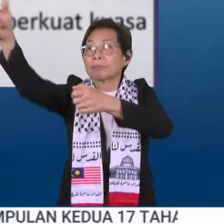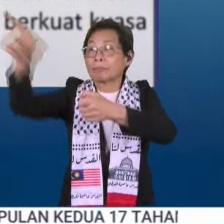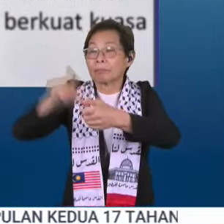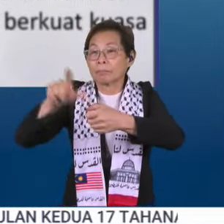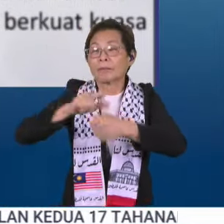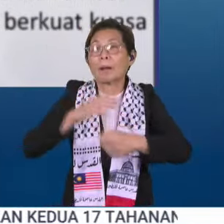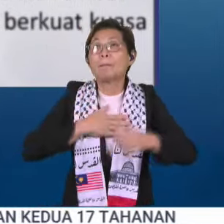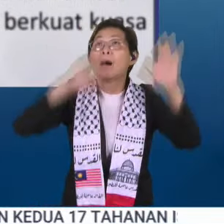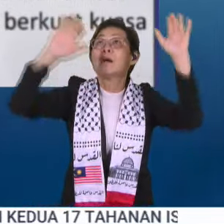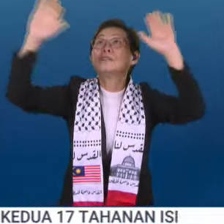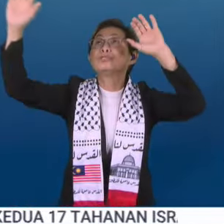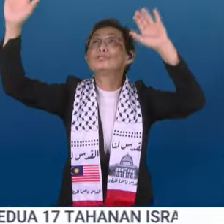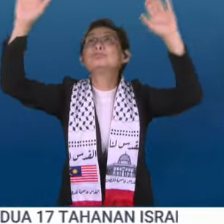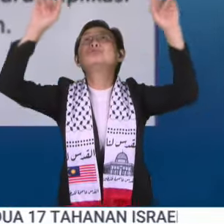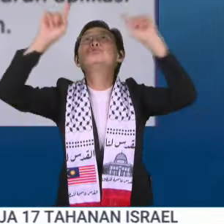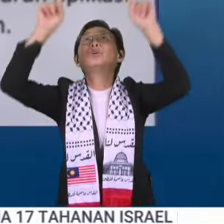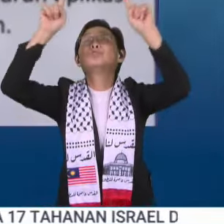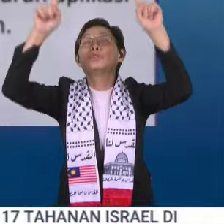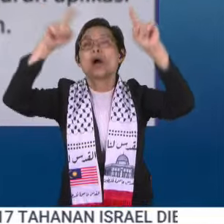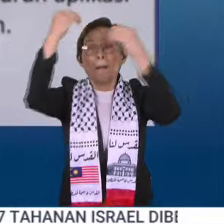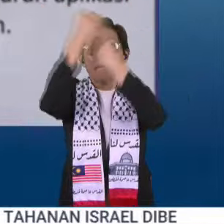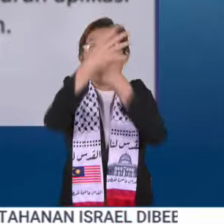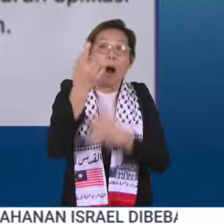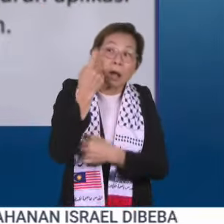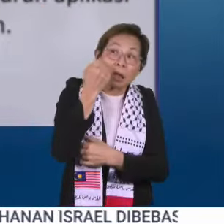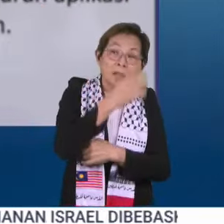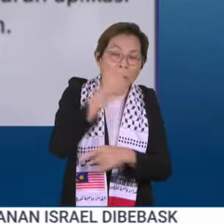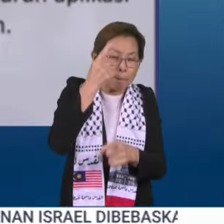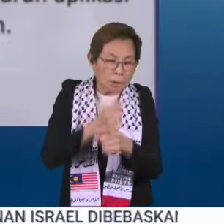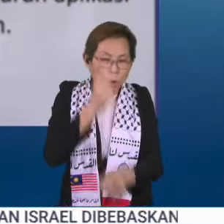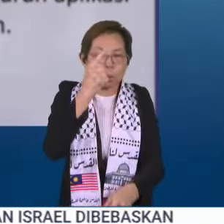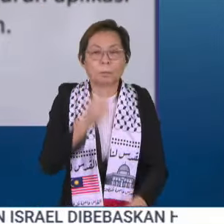aplikasi M cuaca bagi maklumat yang terkini dan